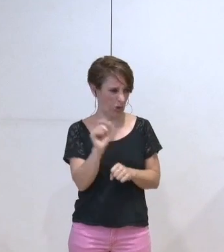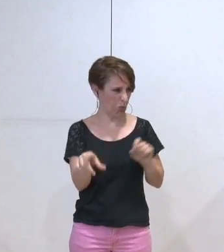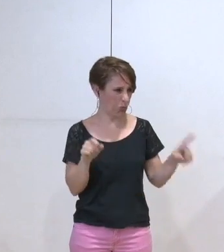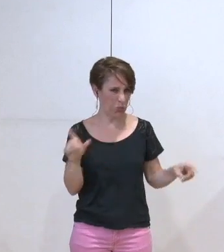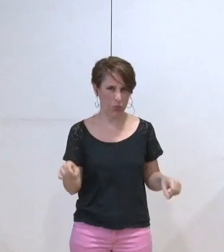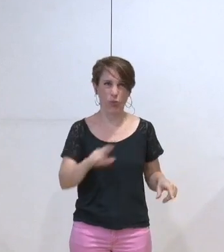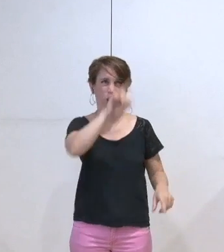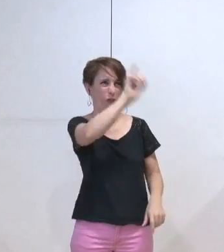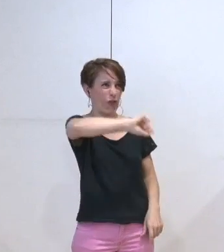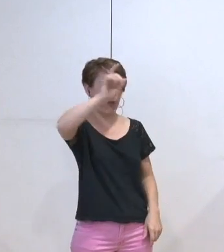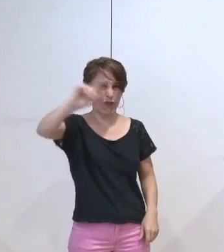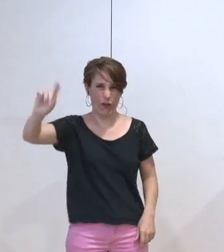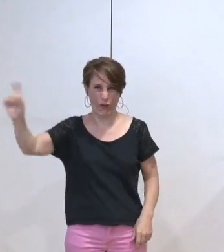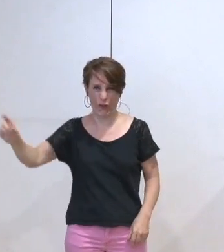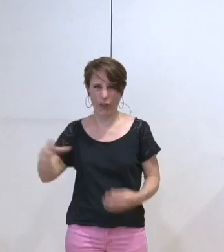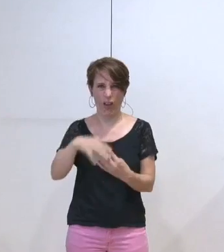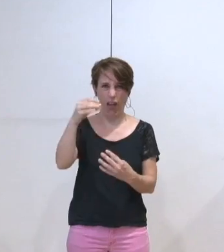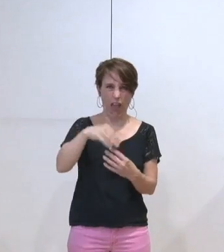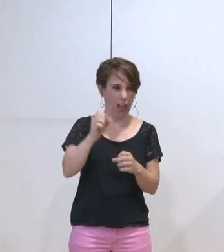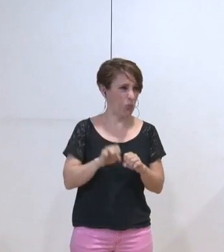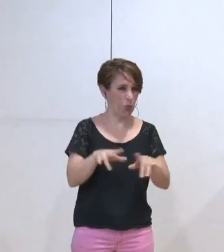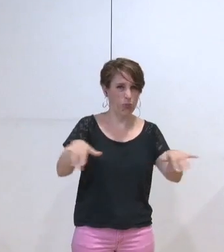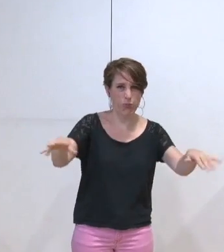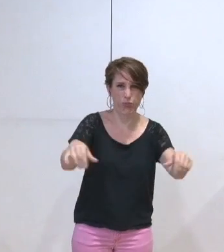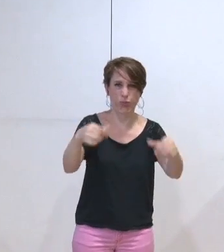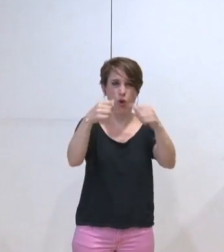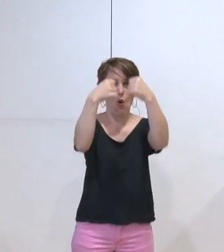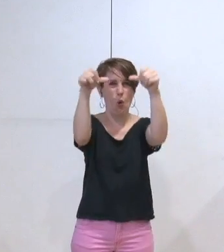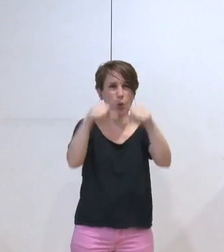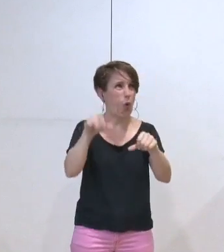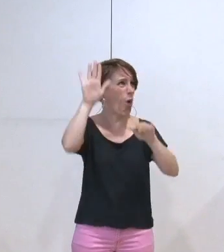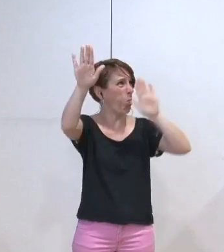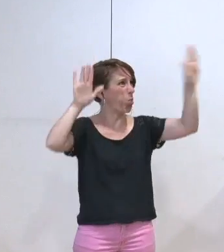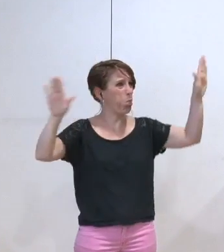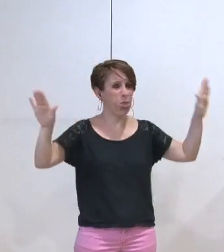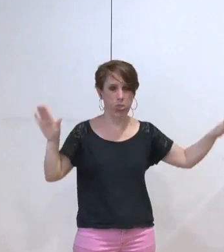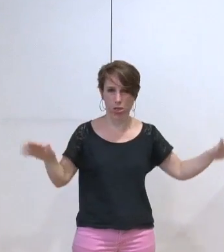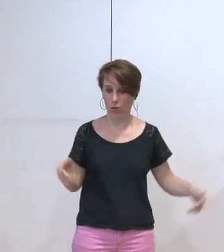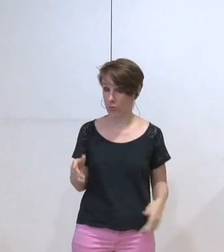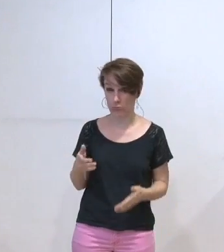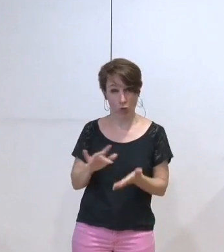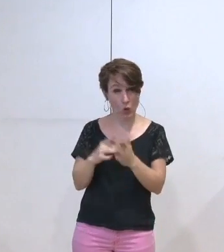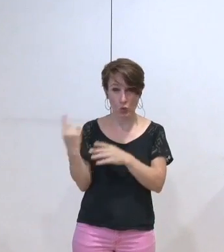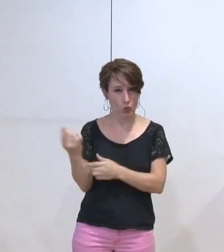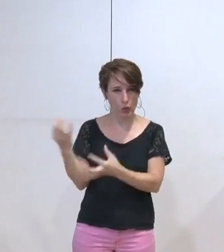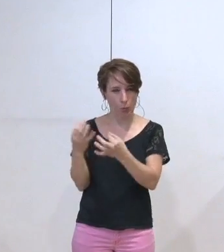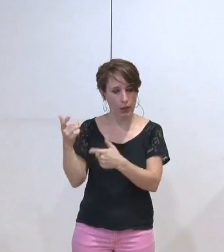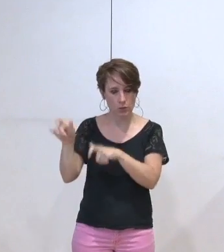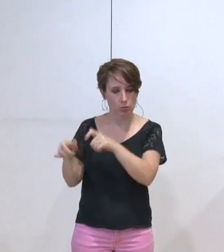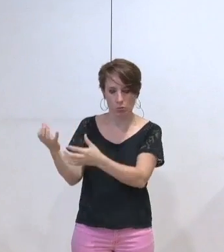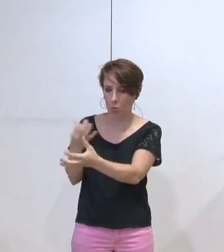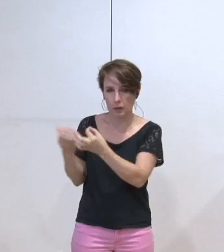sauvage autocollant herbe fol l'état des sol et cetera leurs commentaires sont chaque fois identiques et sans